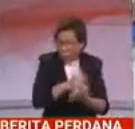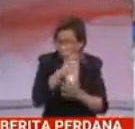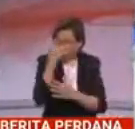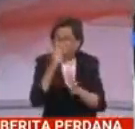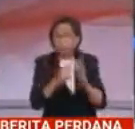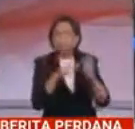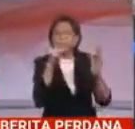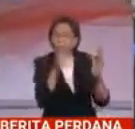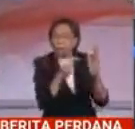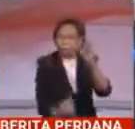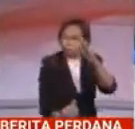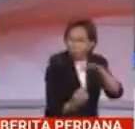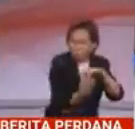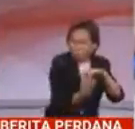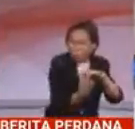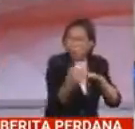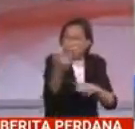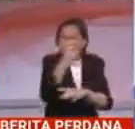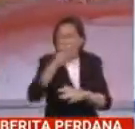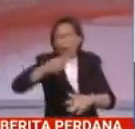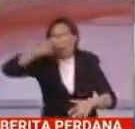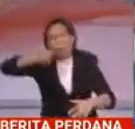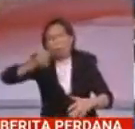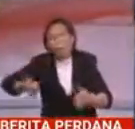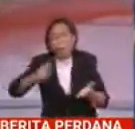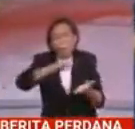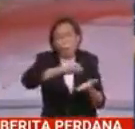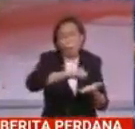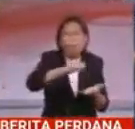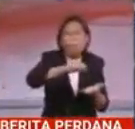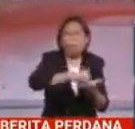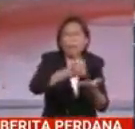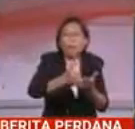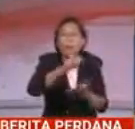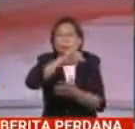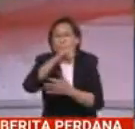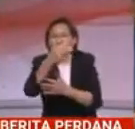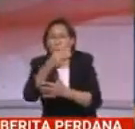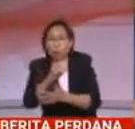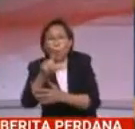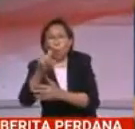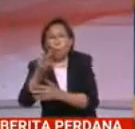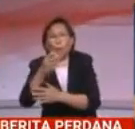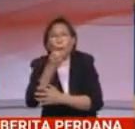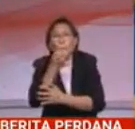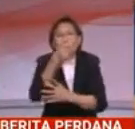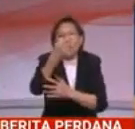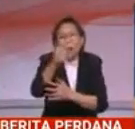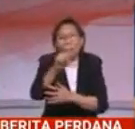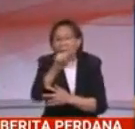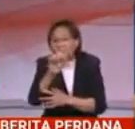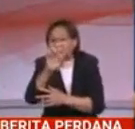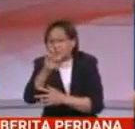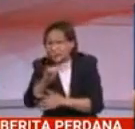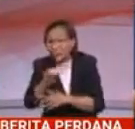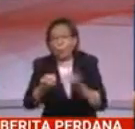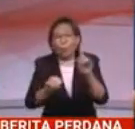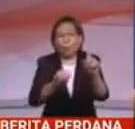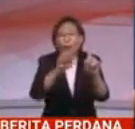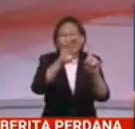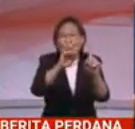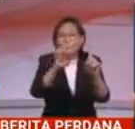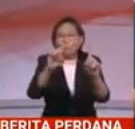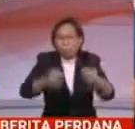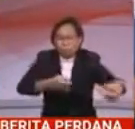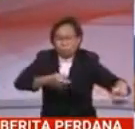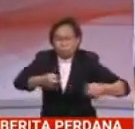perkara tersebut timbul. Memetik sebutan pernyataan itu, Jolo memberitahu Muhammad Hazim bahawa 1MDB berada di